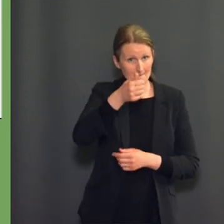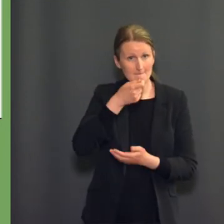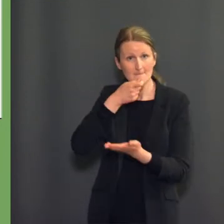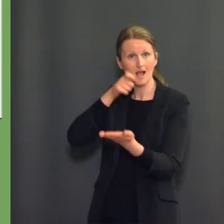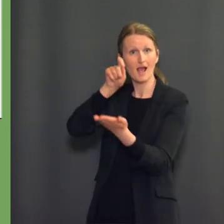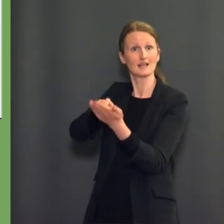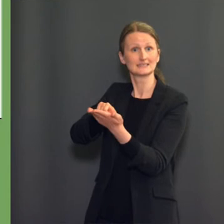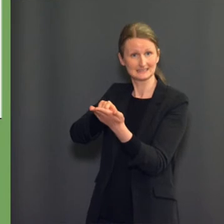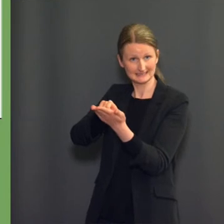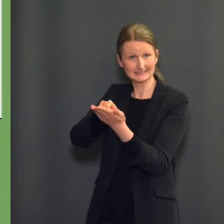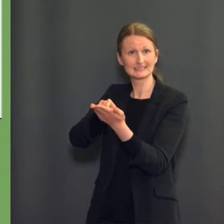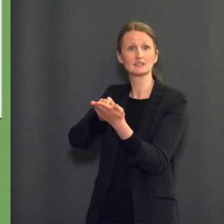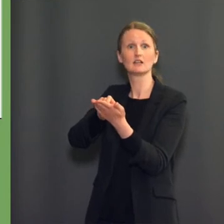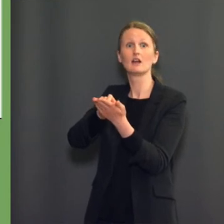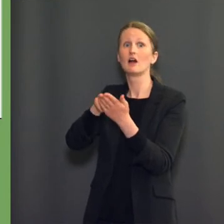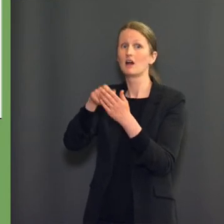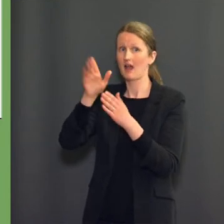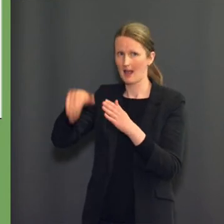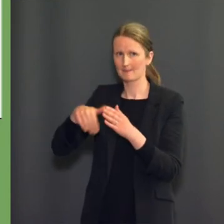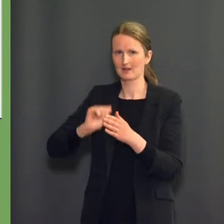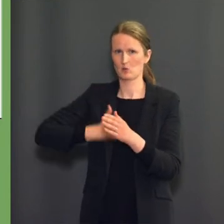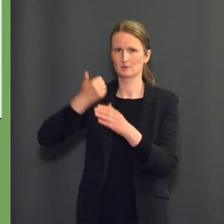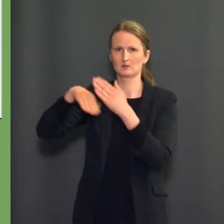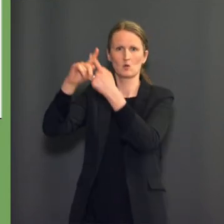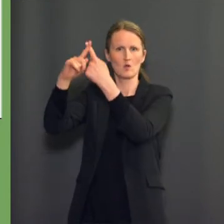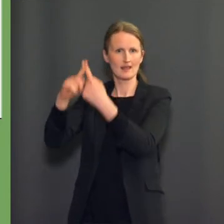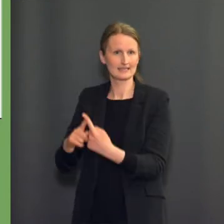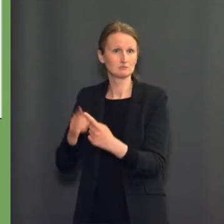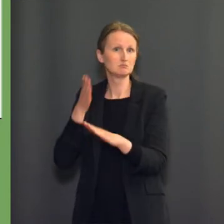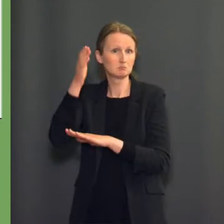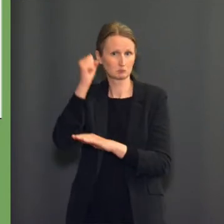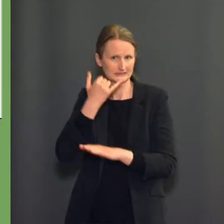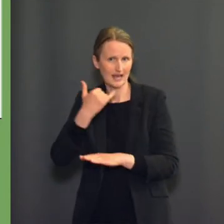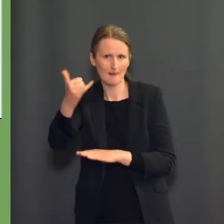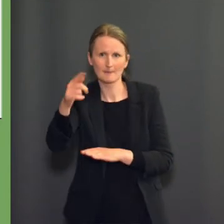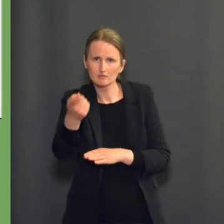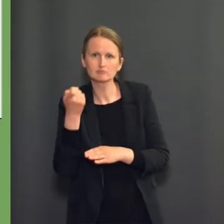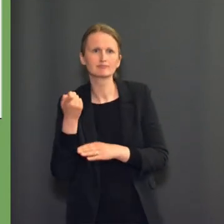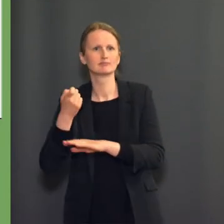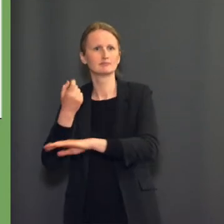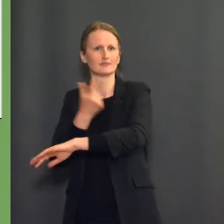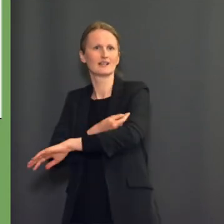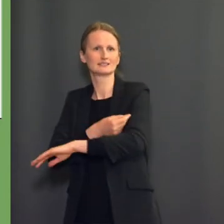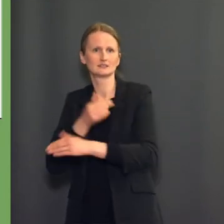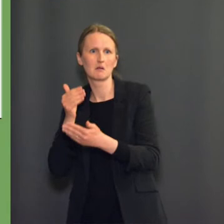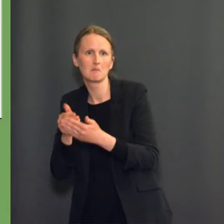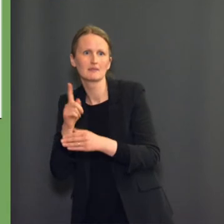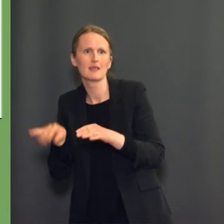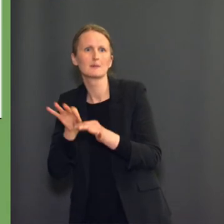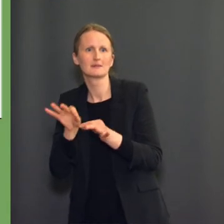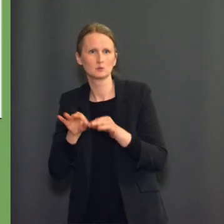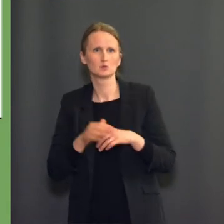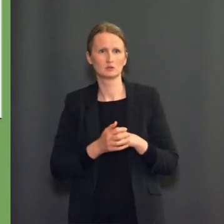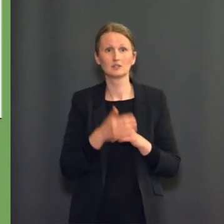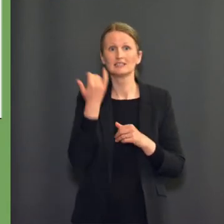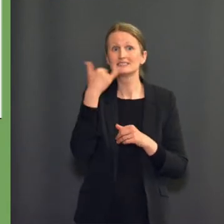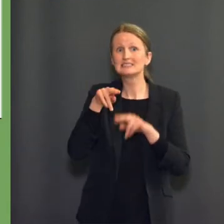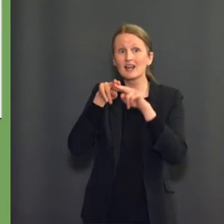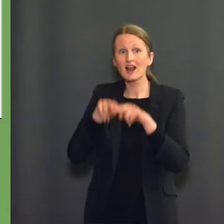de vaccination. S'il reste des vaccins, vous pourrez alors être appelé